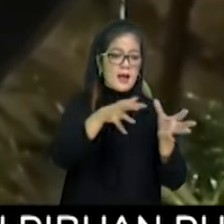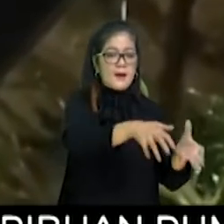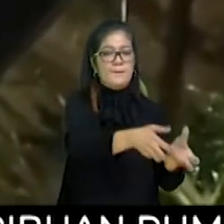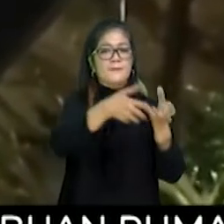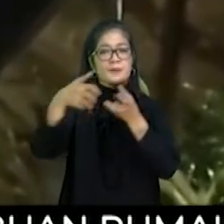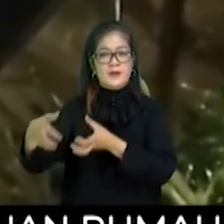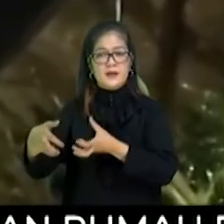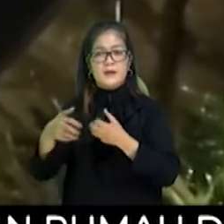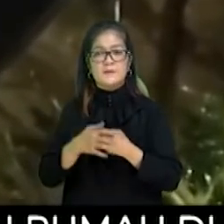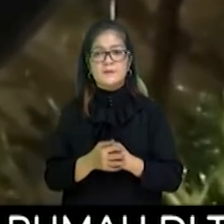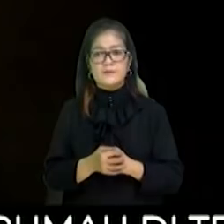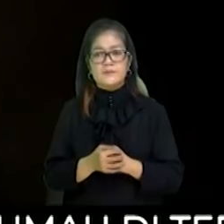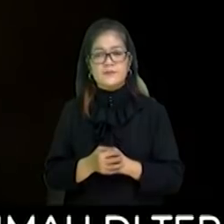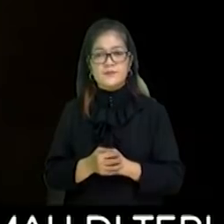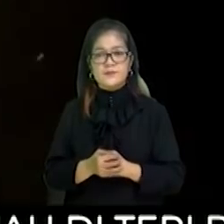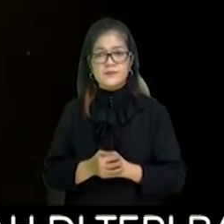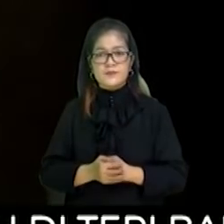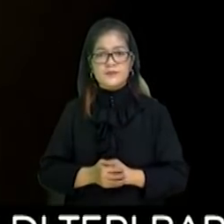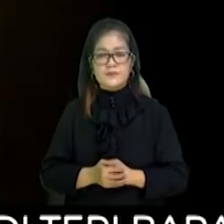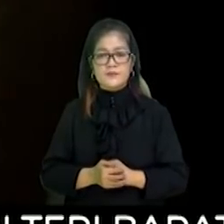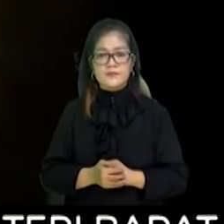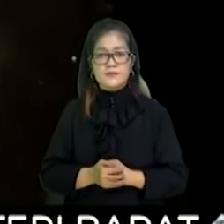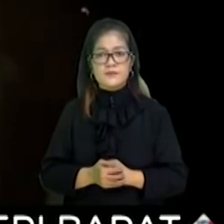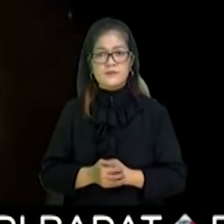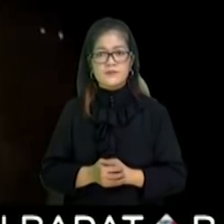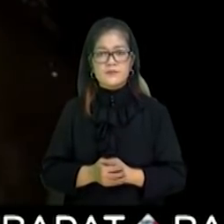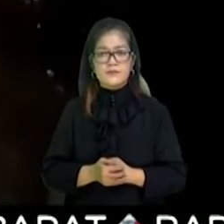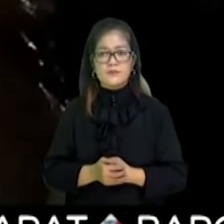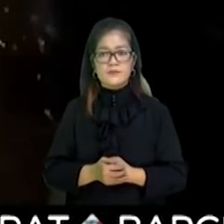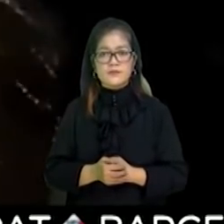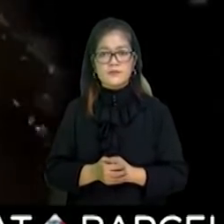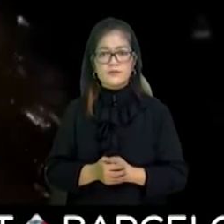dari Bekasi Jawa Barat Rahmat Hidayat Nine News melaporkan